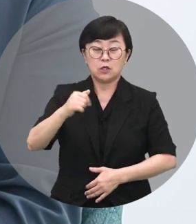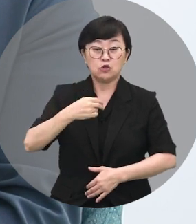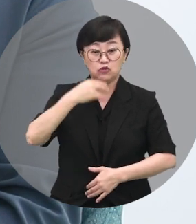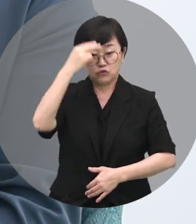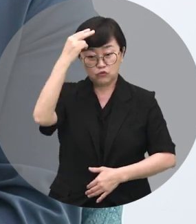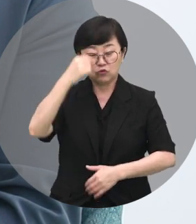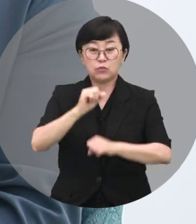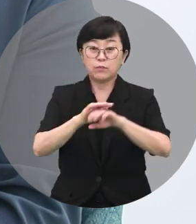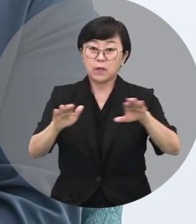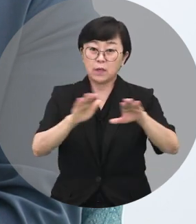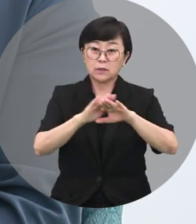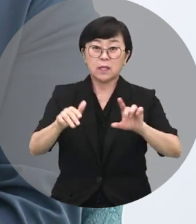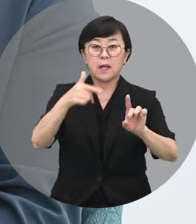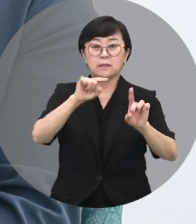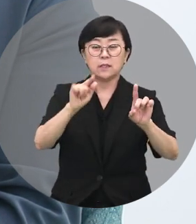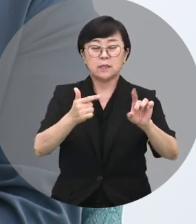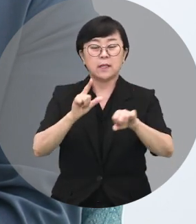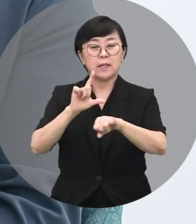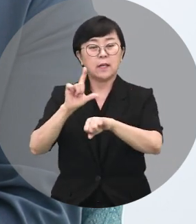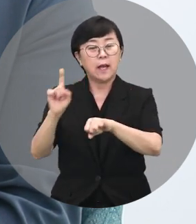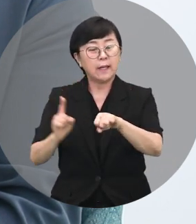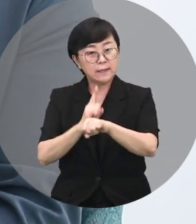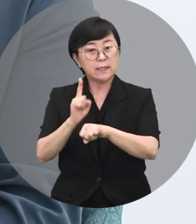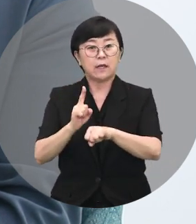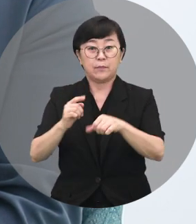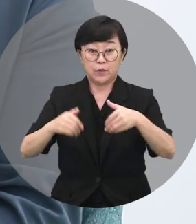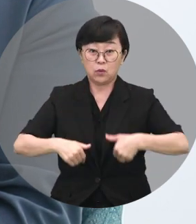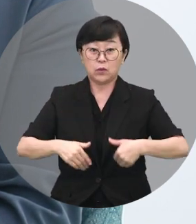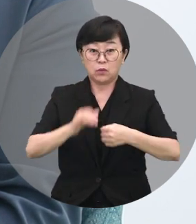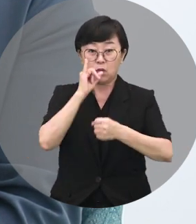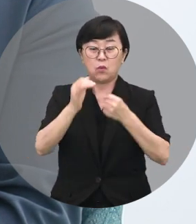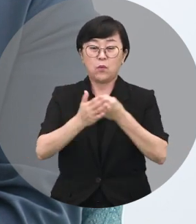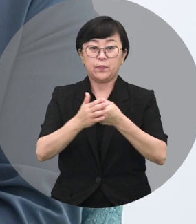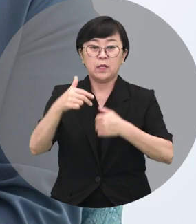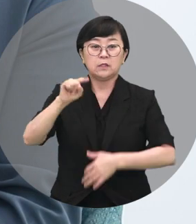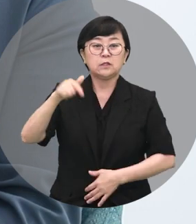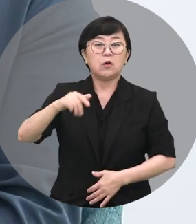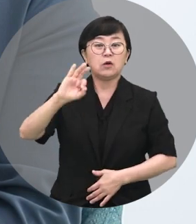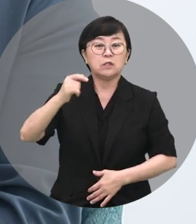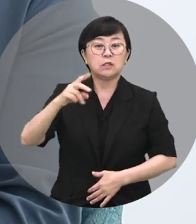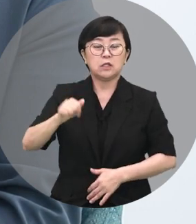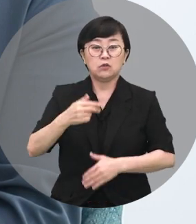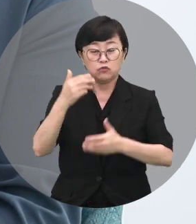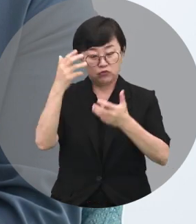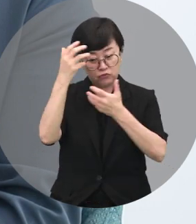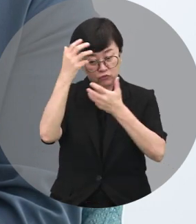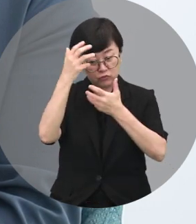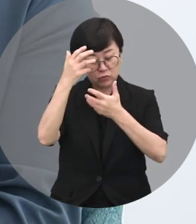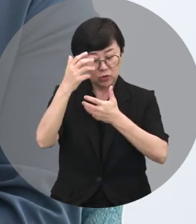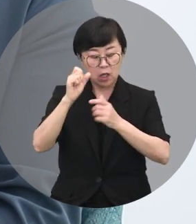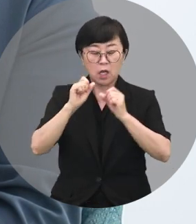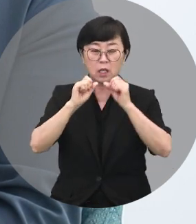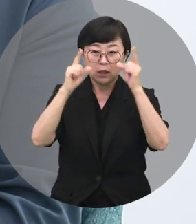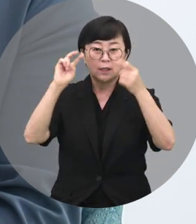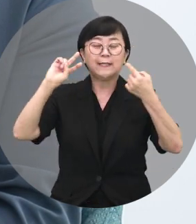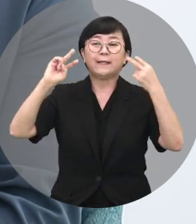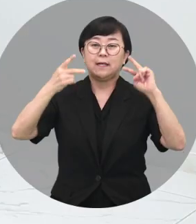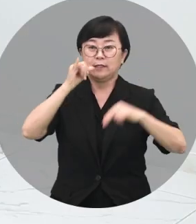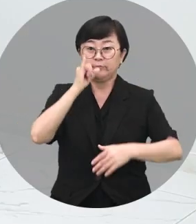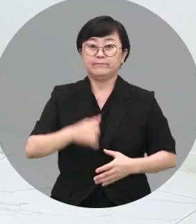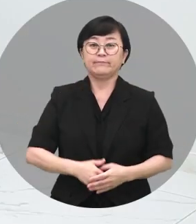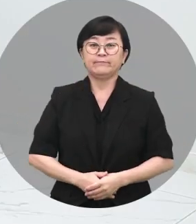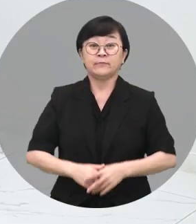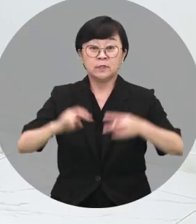깨는 단계로 술 한 잔당 1시간씩 분해를 하는데 저온기 같은 경우에는 취한 상태이지만 깬 것 같은 착각 단계를